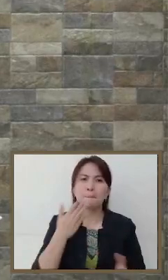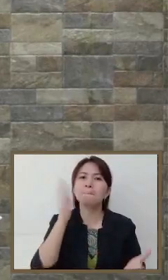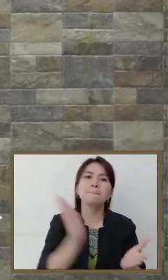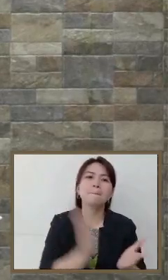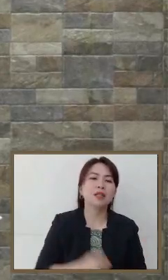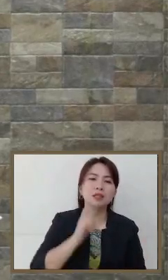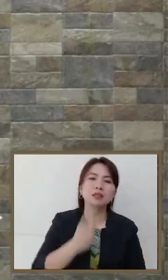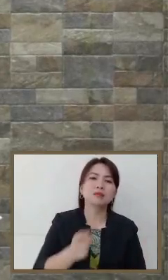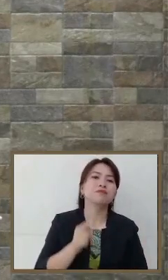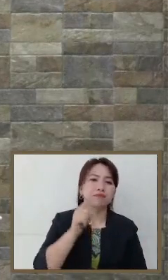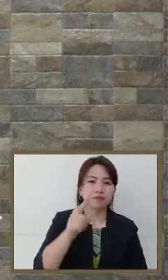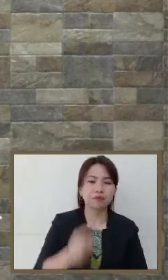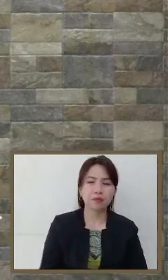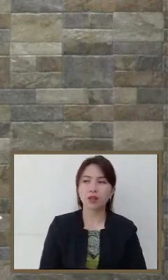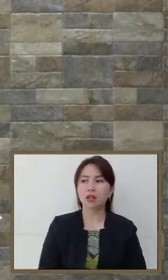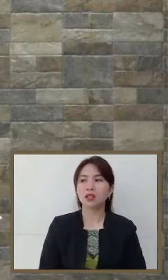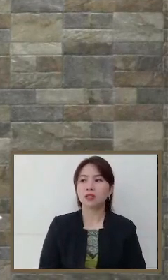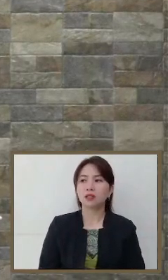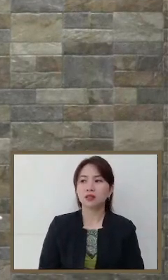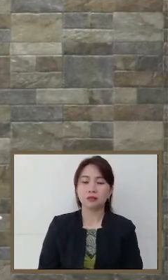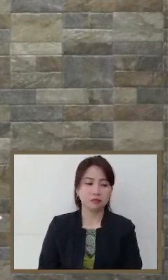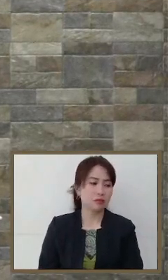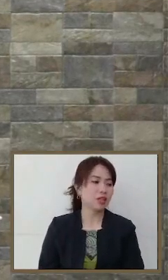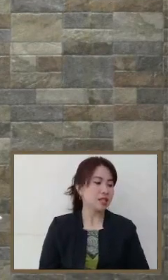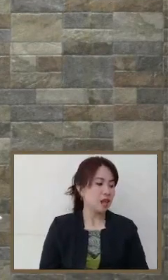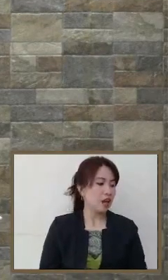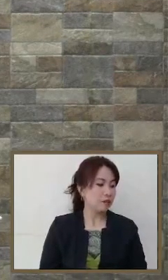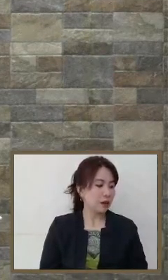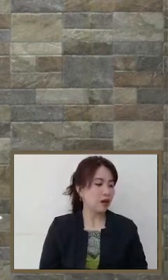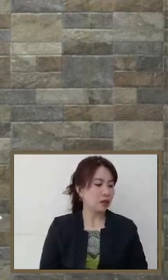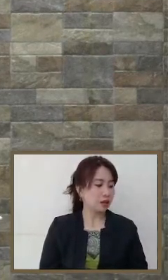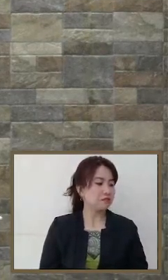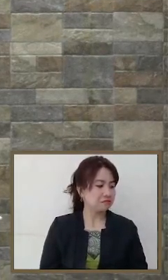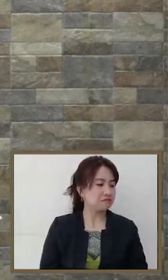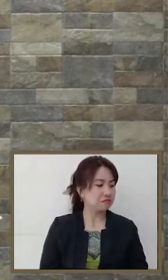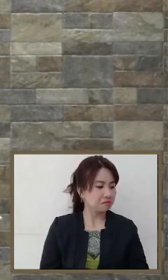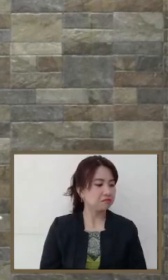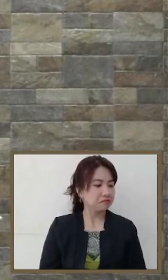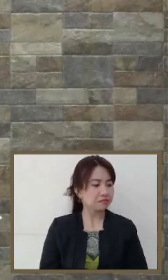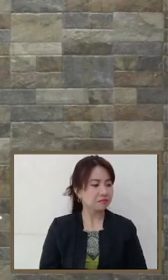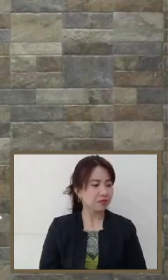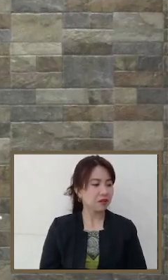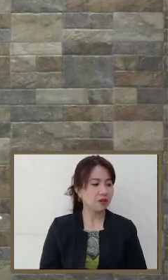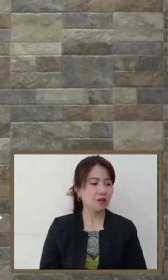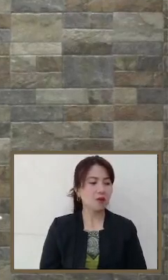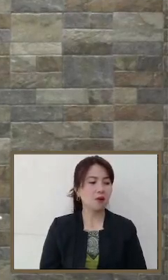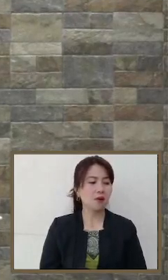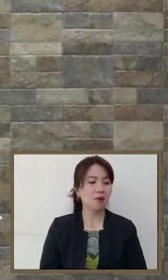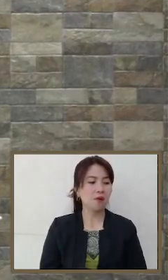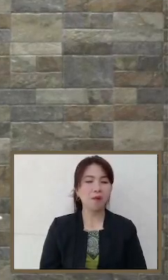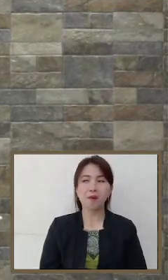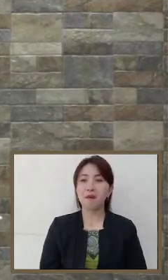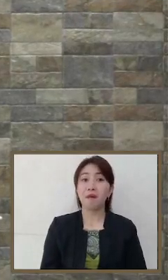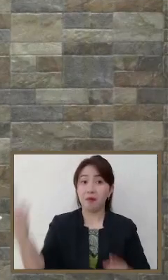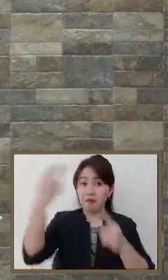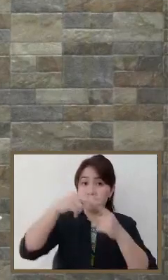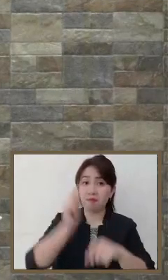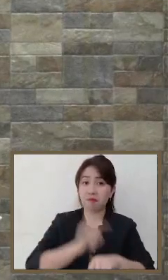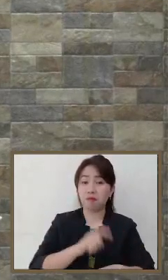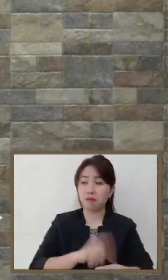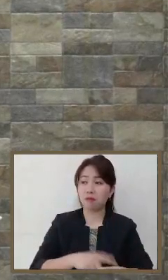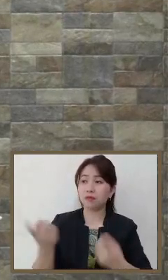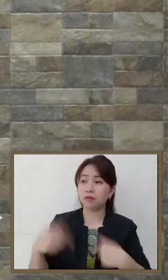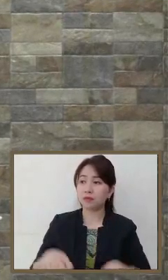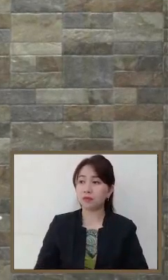lang kinem na siya Amen hanggang dumadating pa nga sa punto yung iba